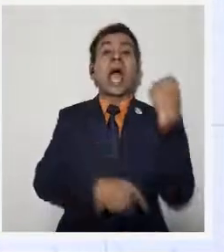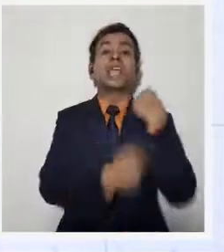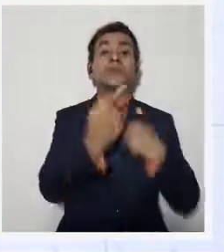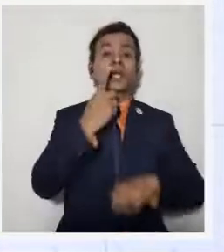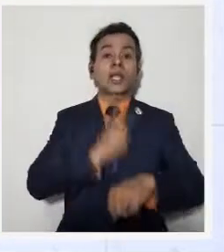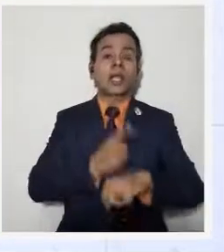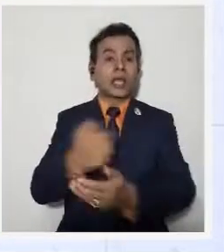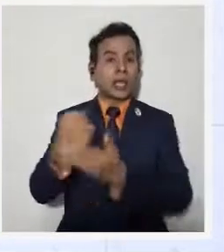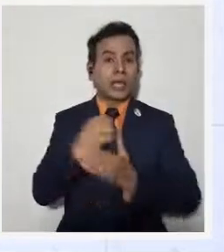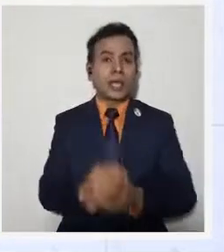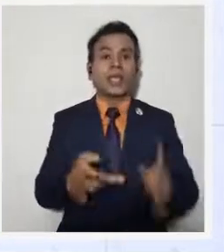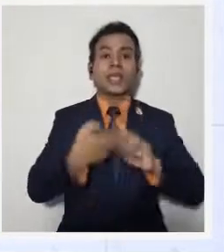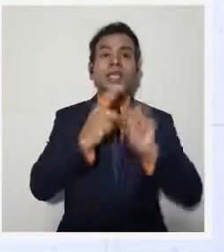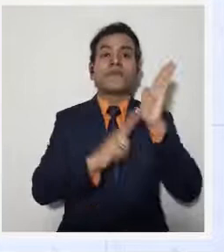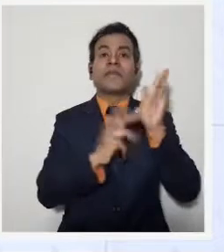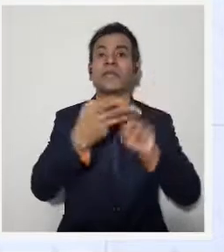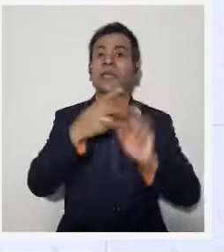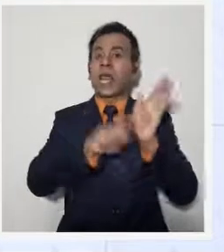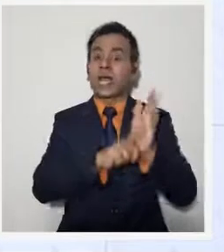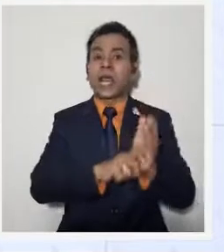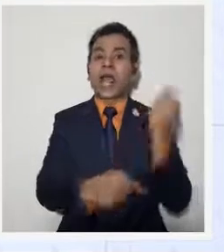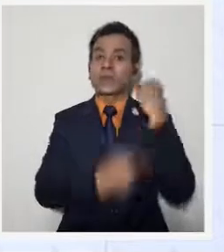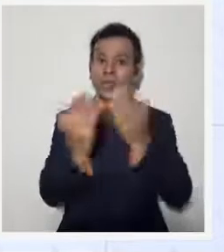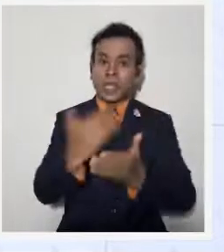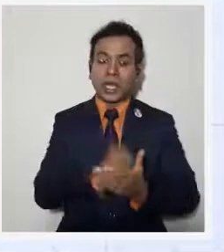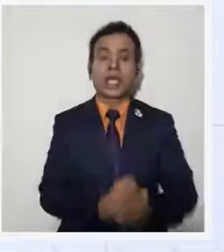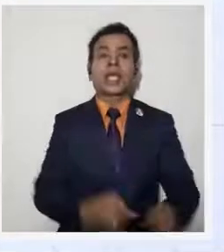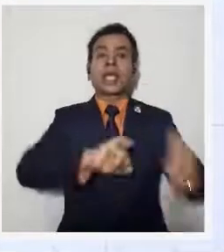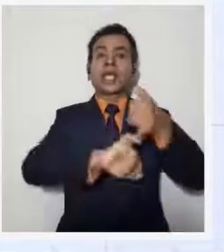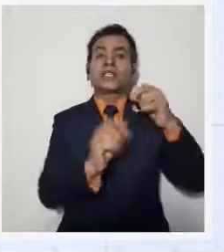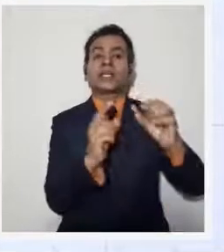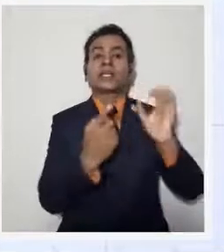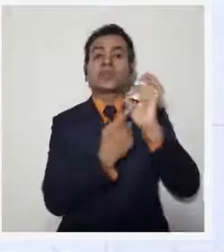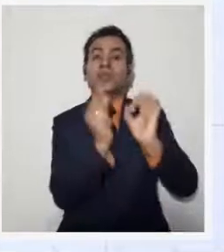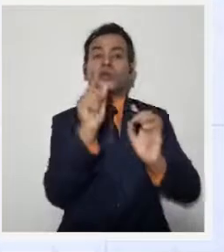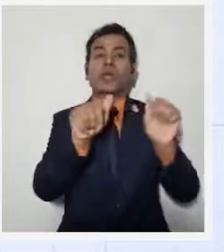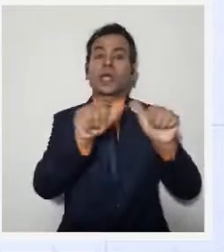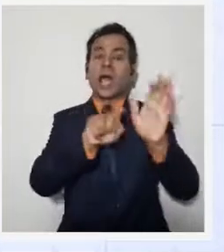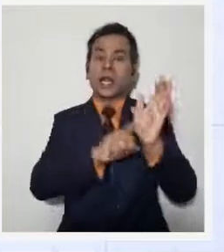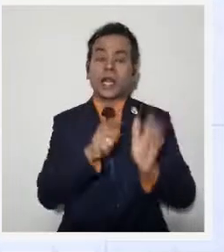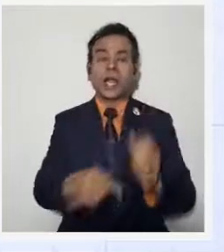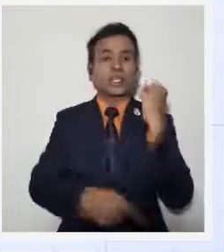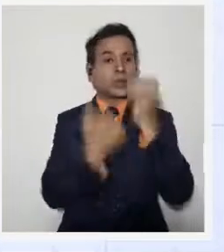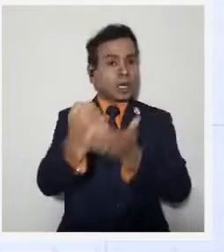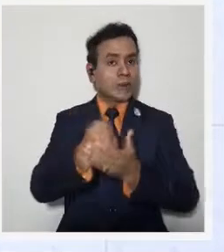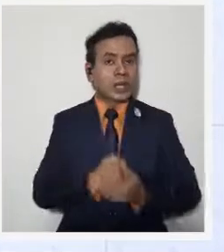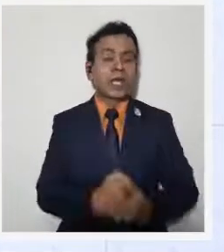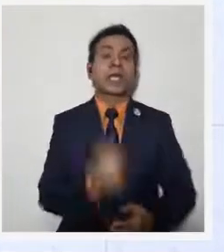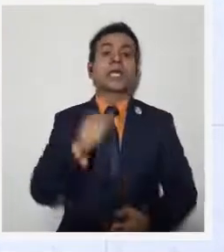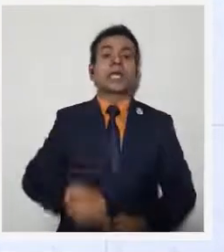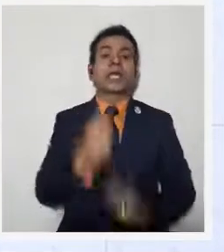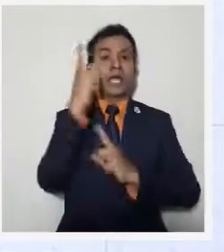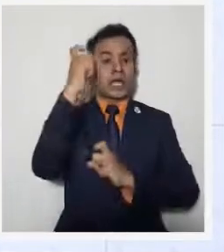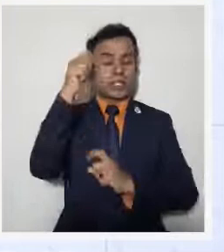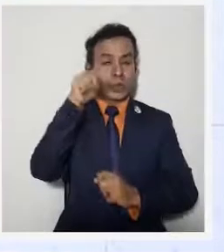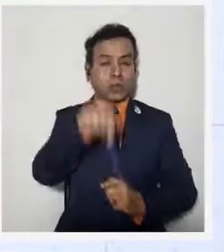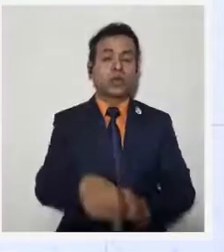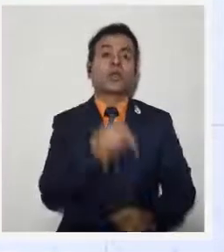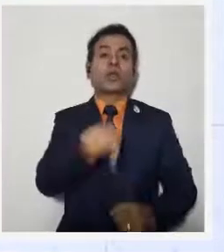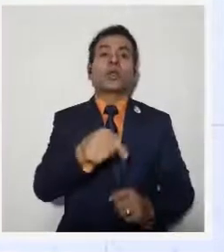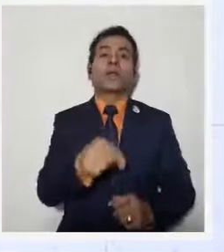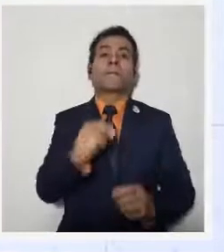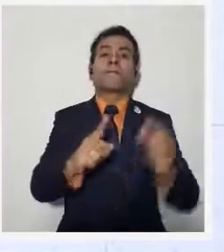ঢাকা ইউনিভার্সিটি। আমাদের সাহায্য করছেন সেন্ট্রাল পুলিশ হসপিটাল ঢাকা, এভার কেয়ার হসপিটাল ঢাকা, স্কোয়ার হসপিটাল